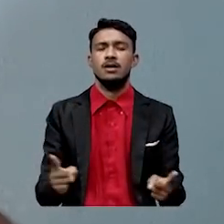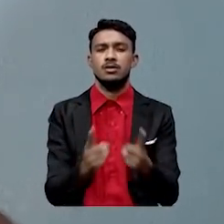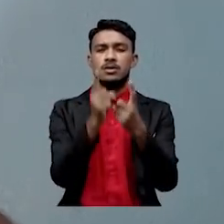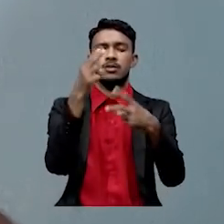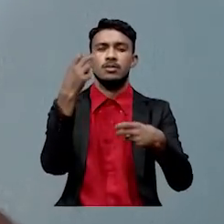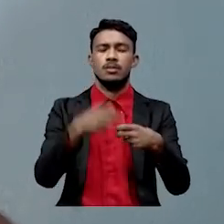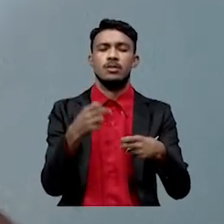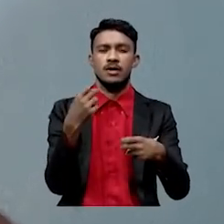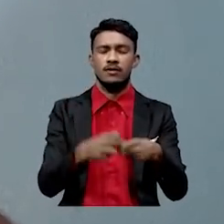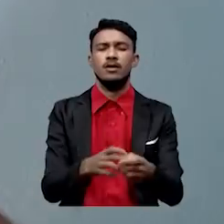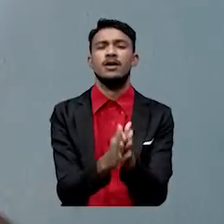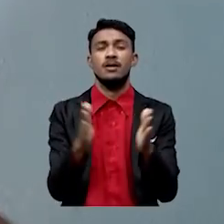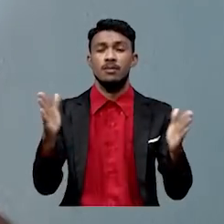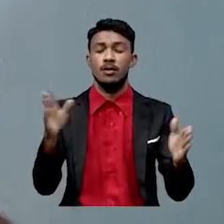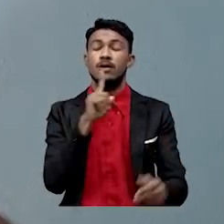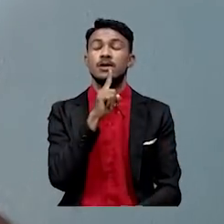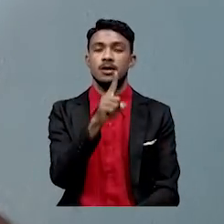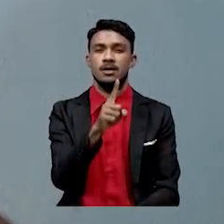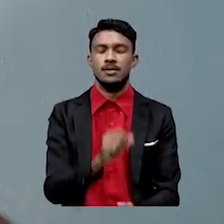hasoru dificuldade bo tep tebes